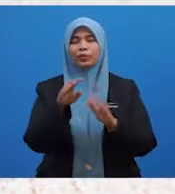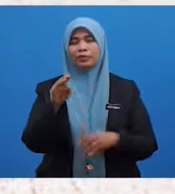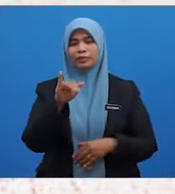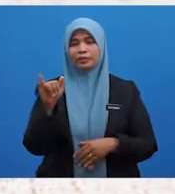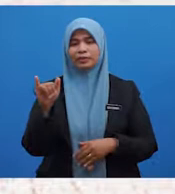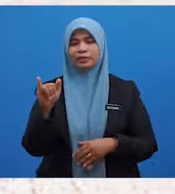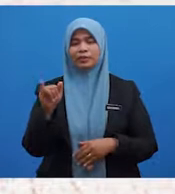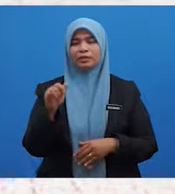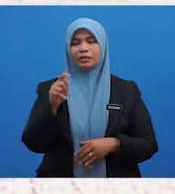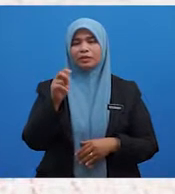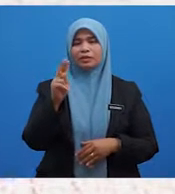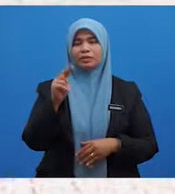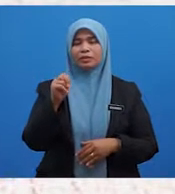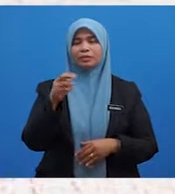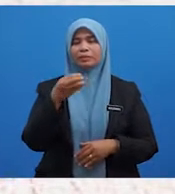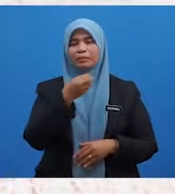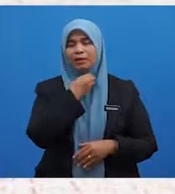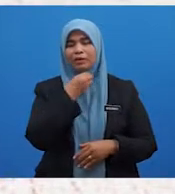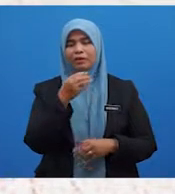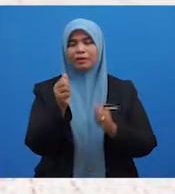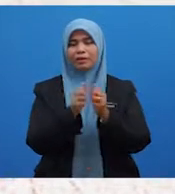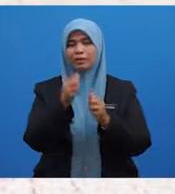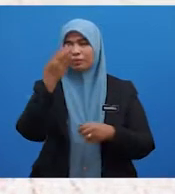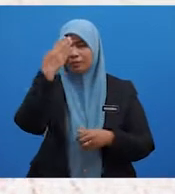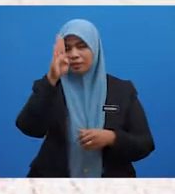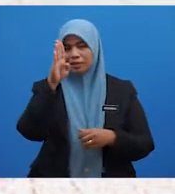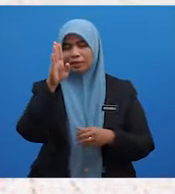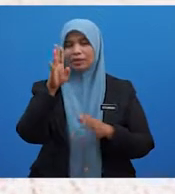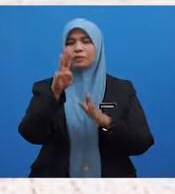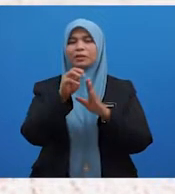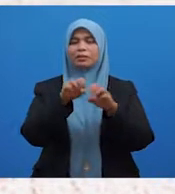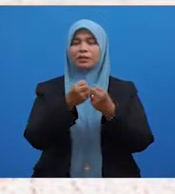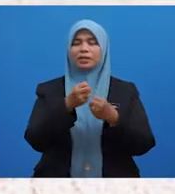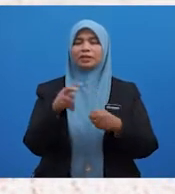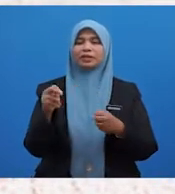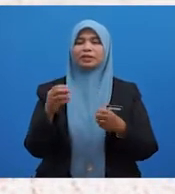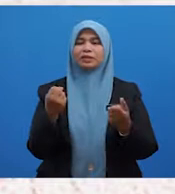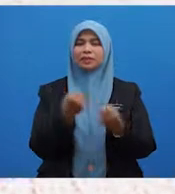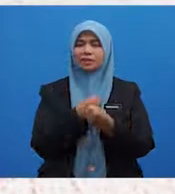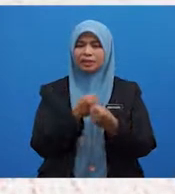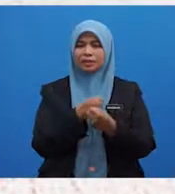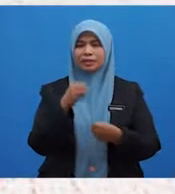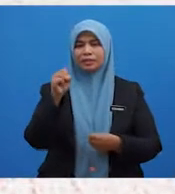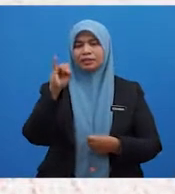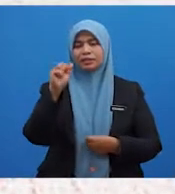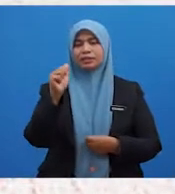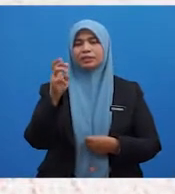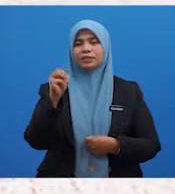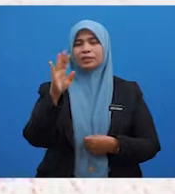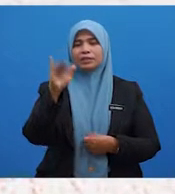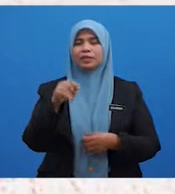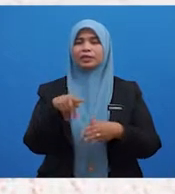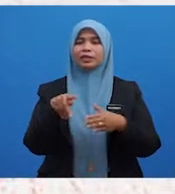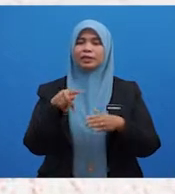contohnya, Tun Perak dengan bijak mematahkan serangan Siam